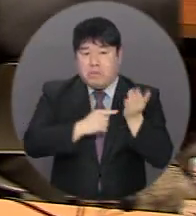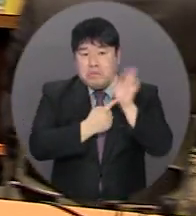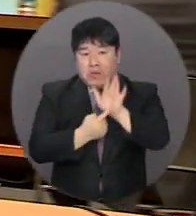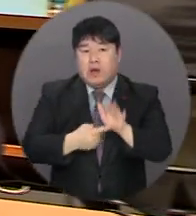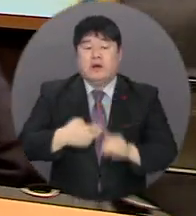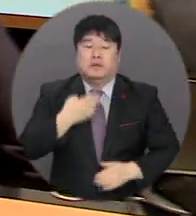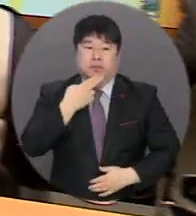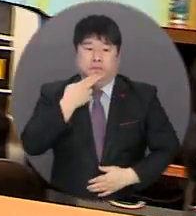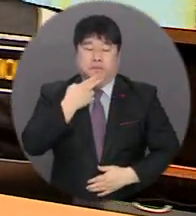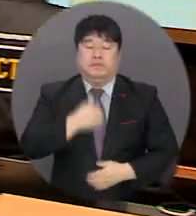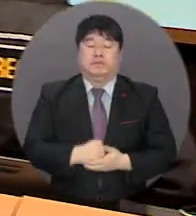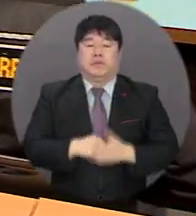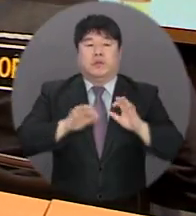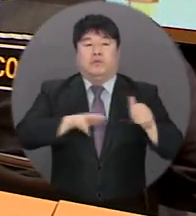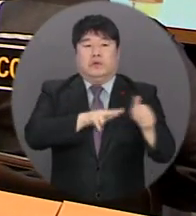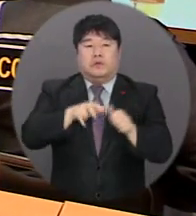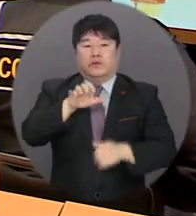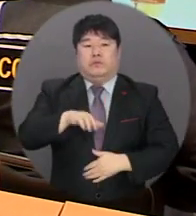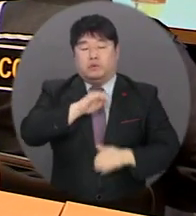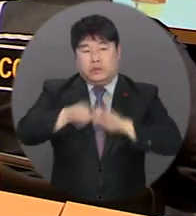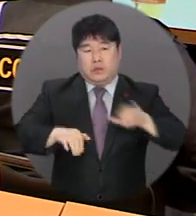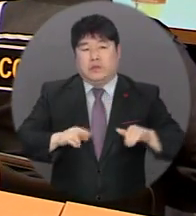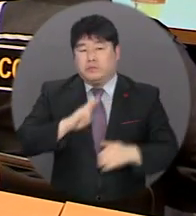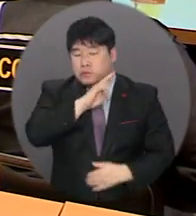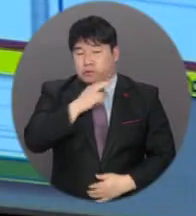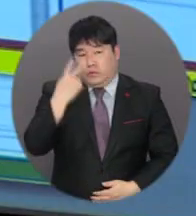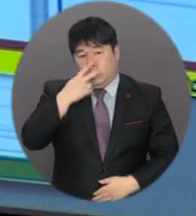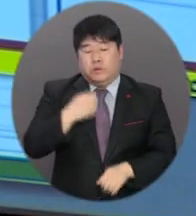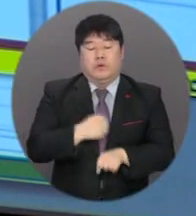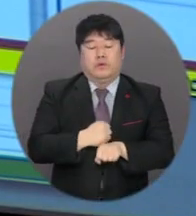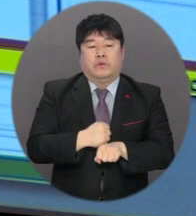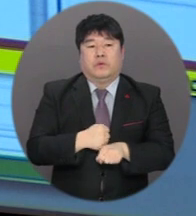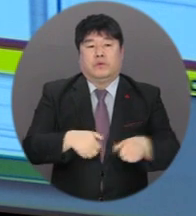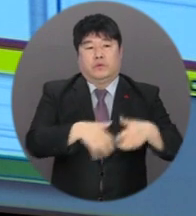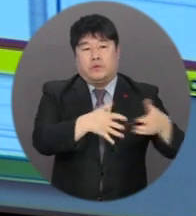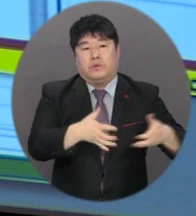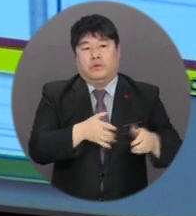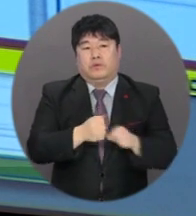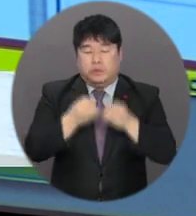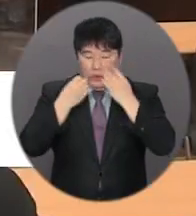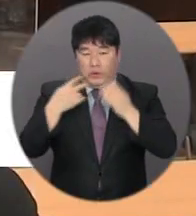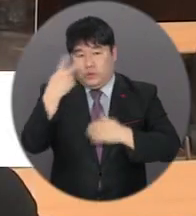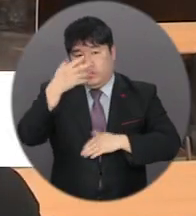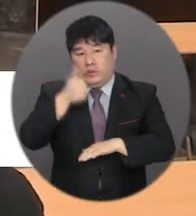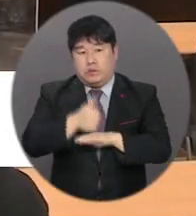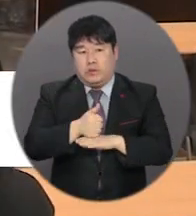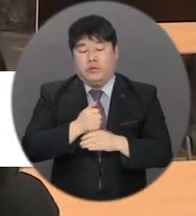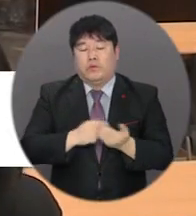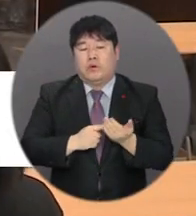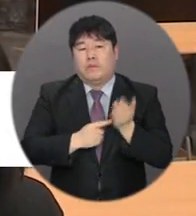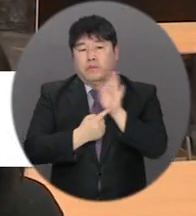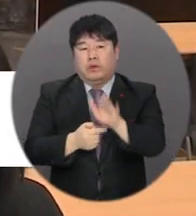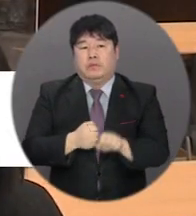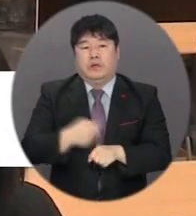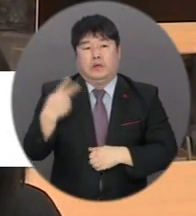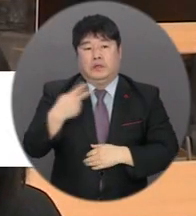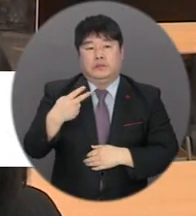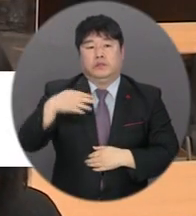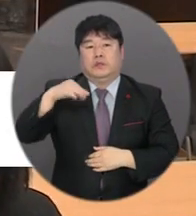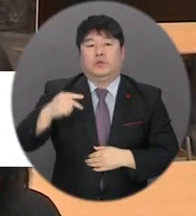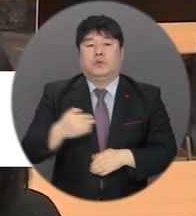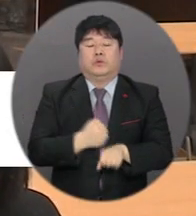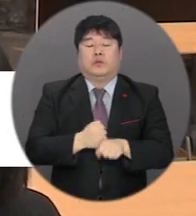없었습니다. 국정원 개입 의혹을 조사해온 사참위는 새로운 조사 결과를 발표했습니다. 2000톤급 이상